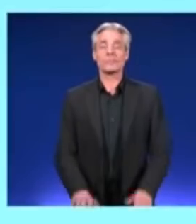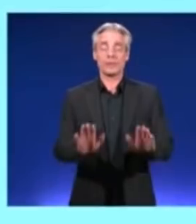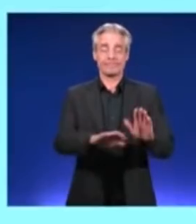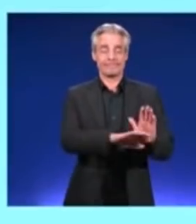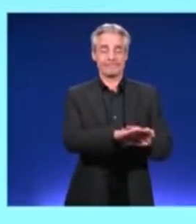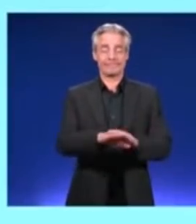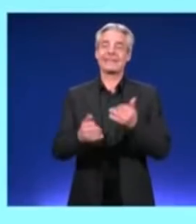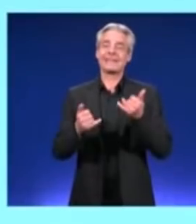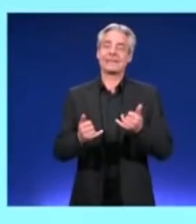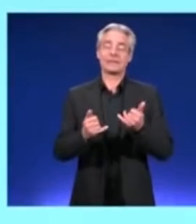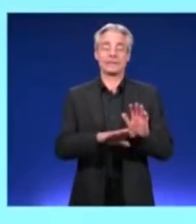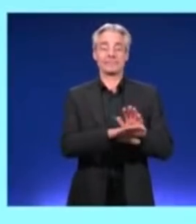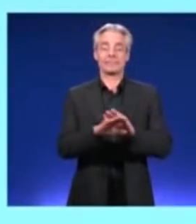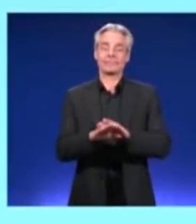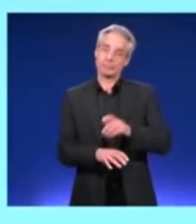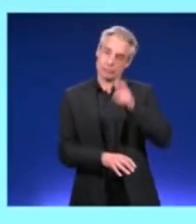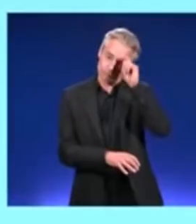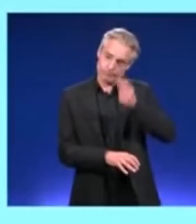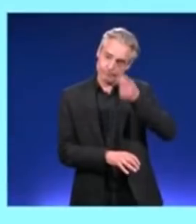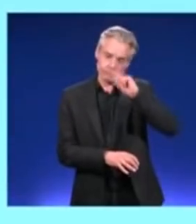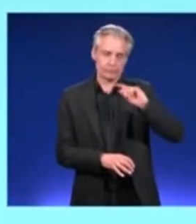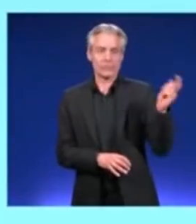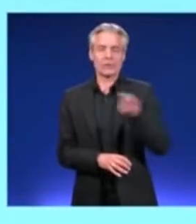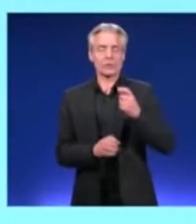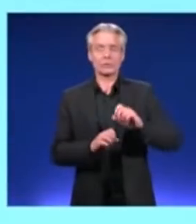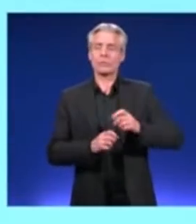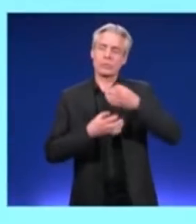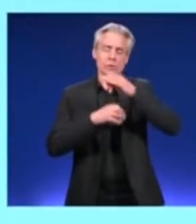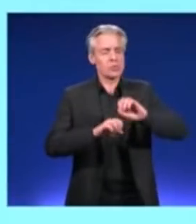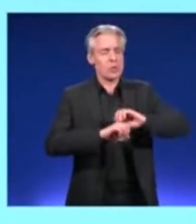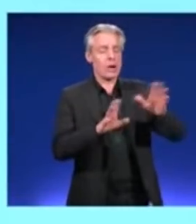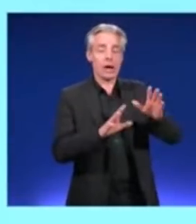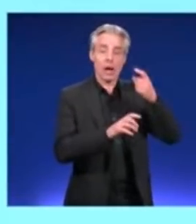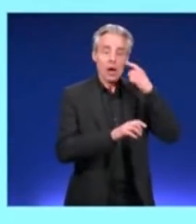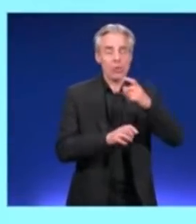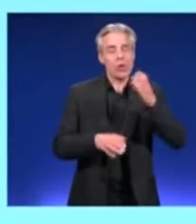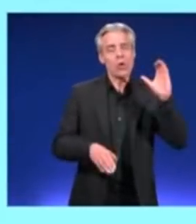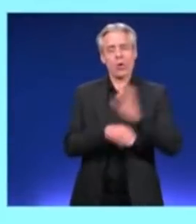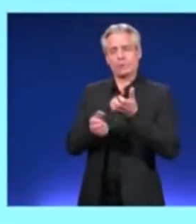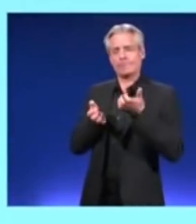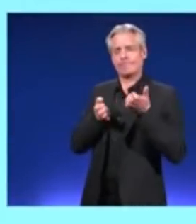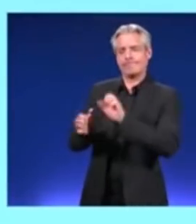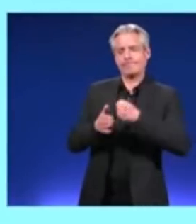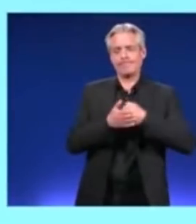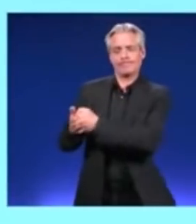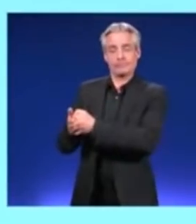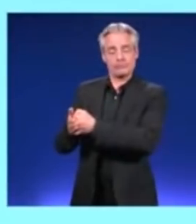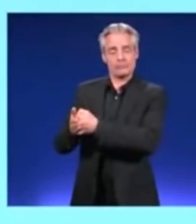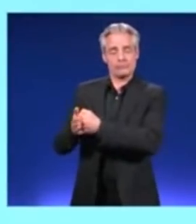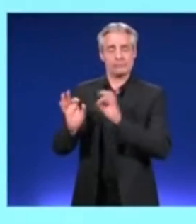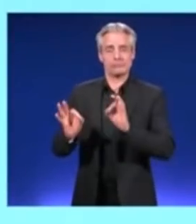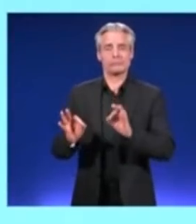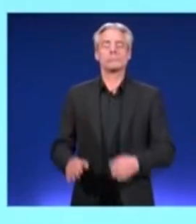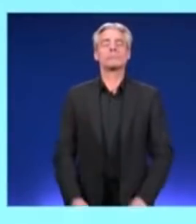Et je veux ici saluer leur clarté à l'égard de l'extrême droite et pour faire barrage à